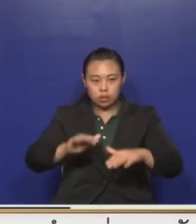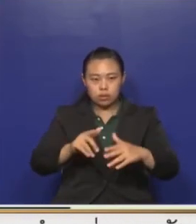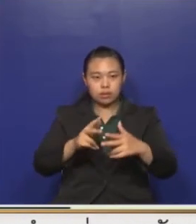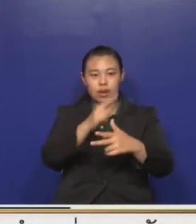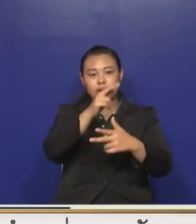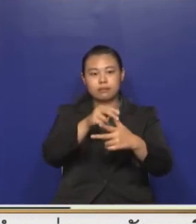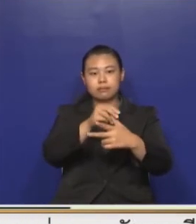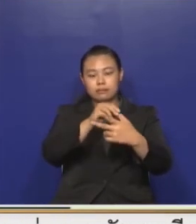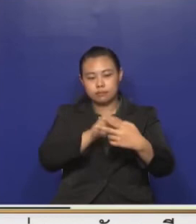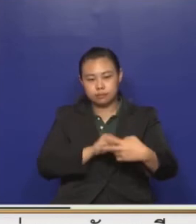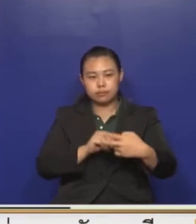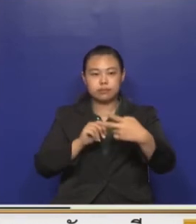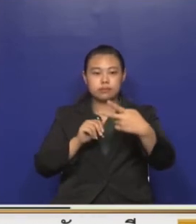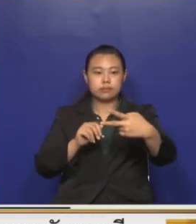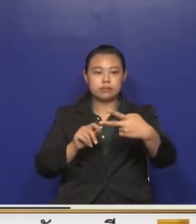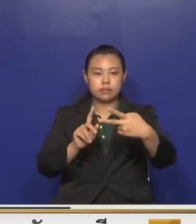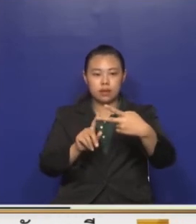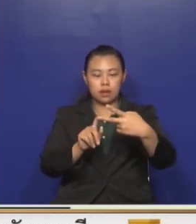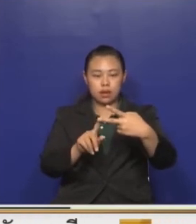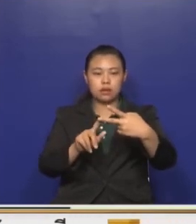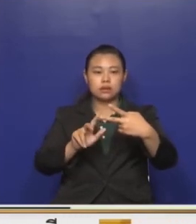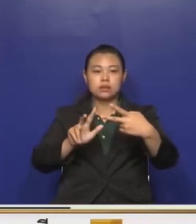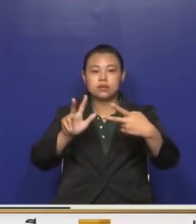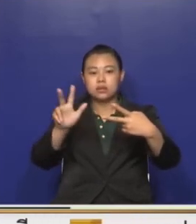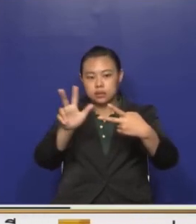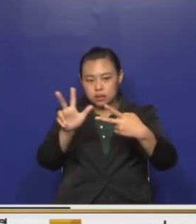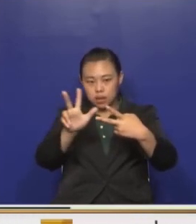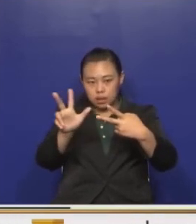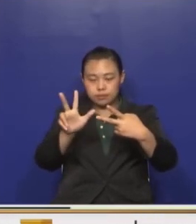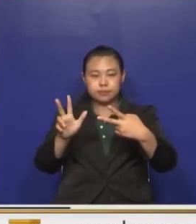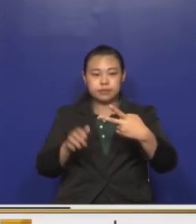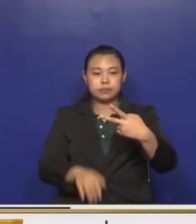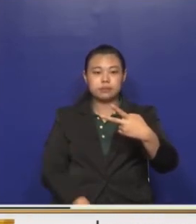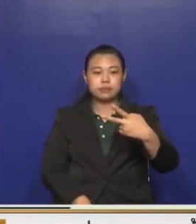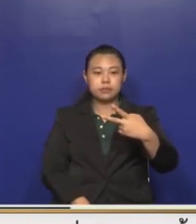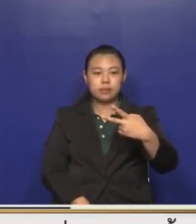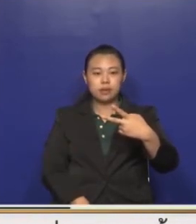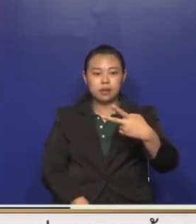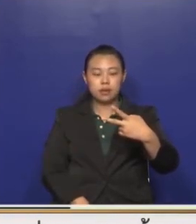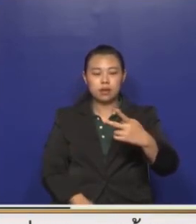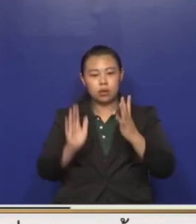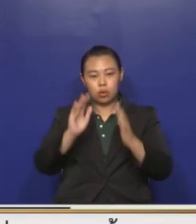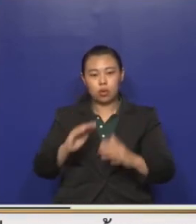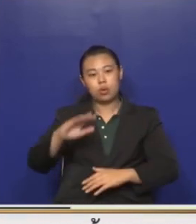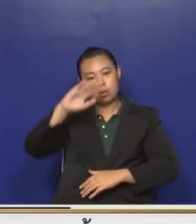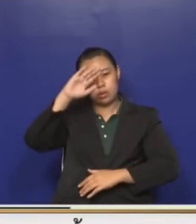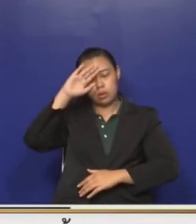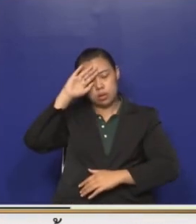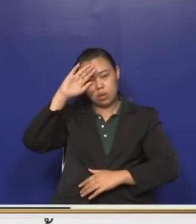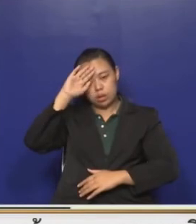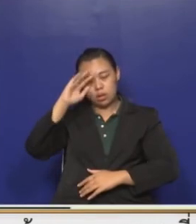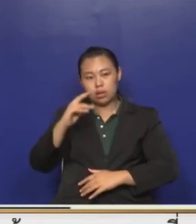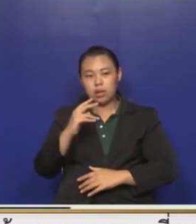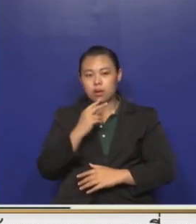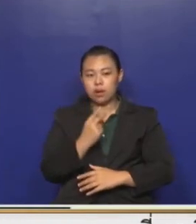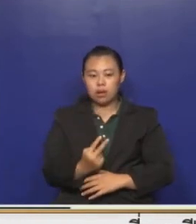ตามหาราแห่งชาตทกำนอดไ้ข้อที่ 3 บอกวา จำนวนผู้ป่วยได้โรคระบบทางเดินหายใจที่เกี่ยวข้องกับมยพิธษังอ